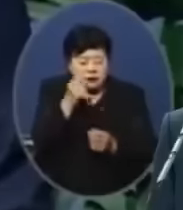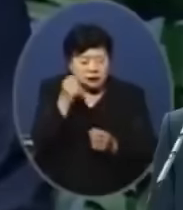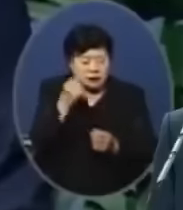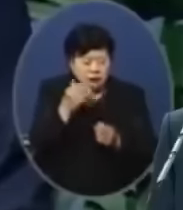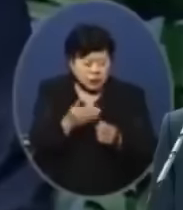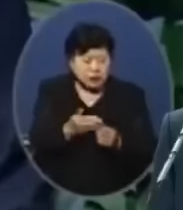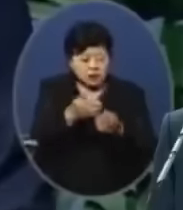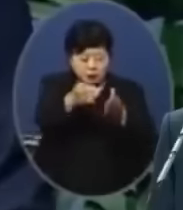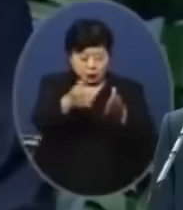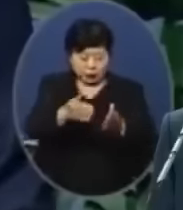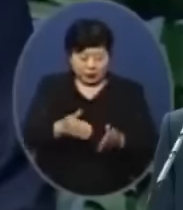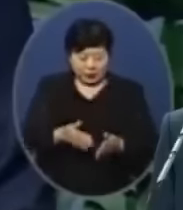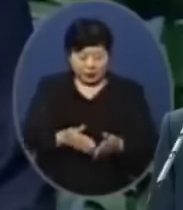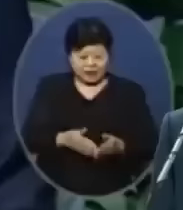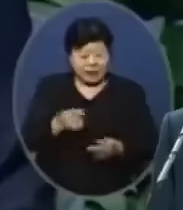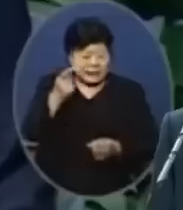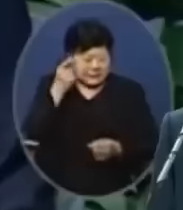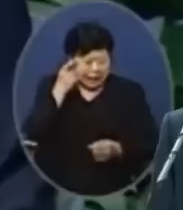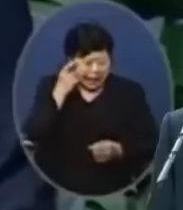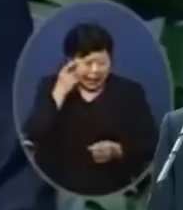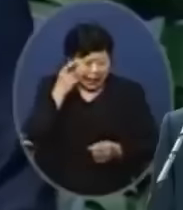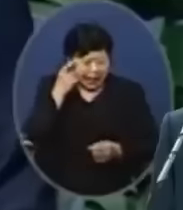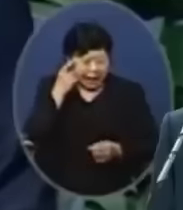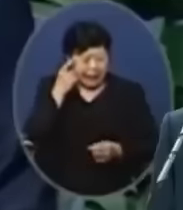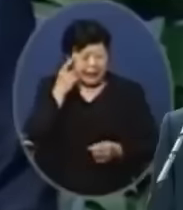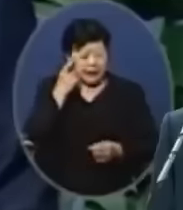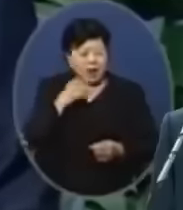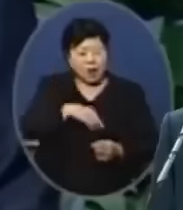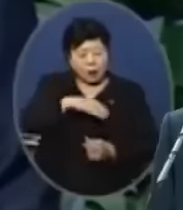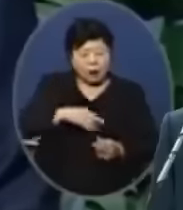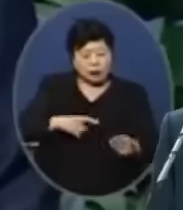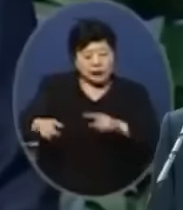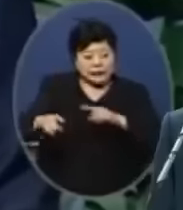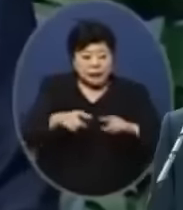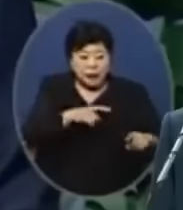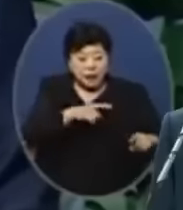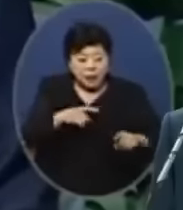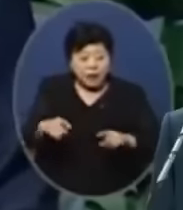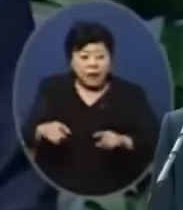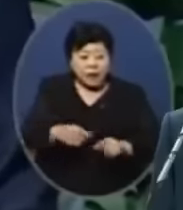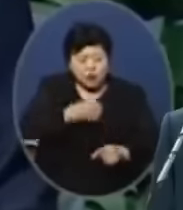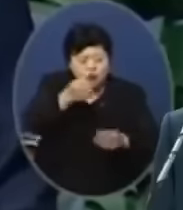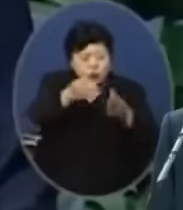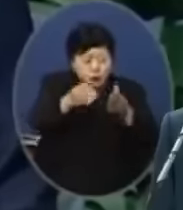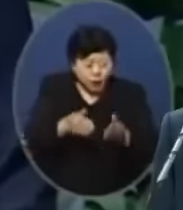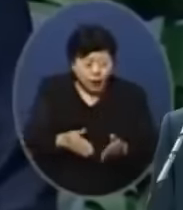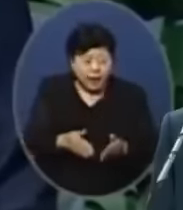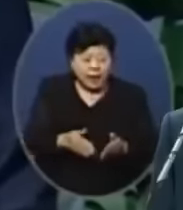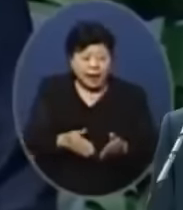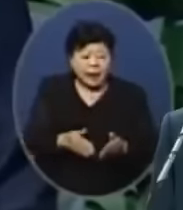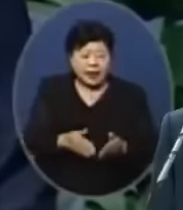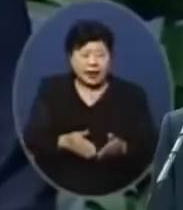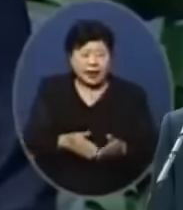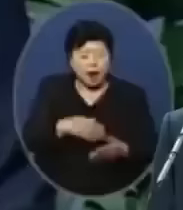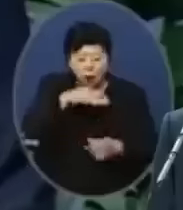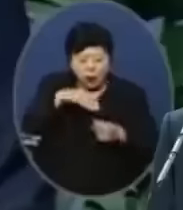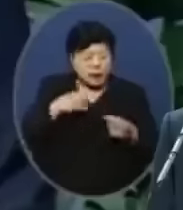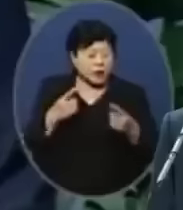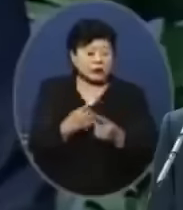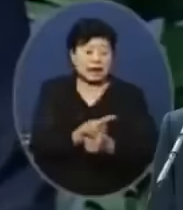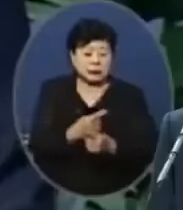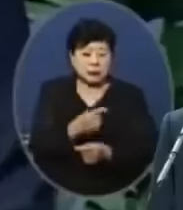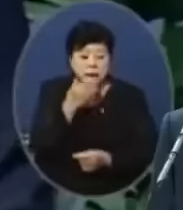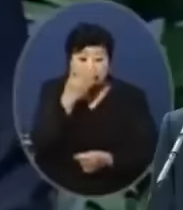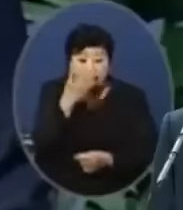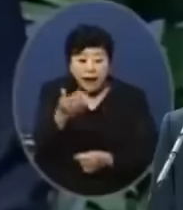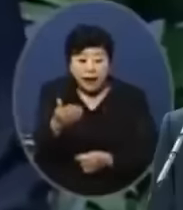성령은 여러분을 통해서 생각으로 환경을 다스리고 꿈을 통해서 환경을 다스리는